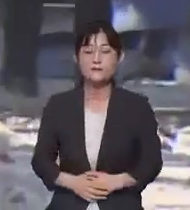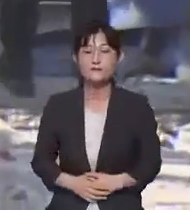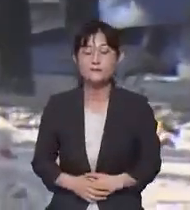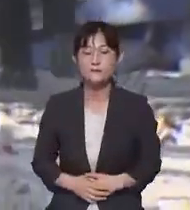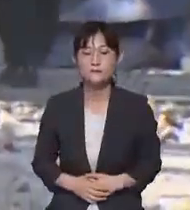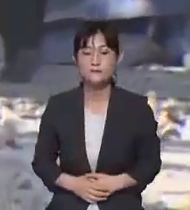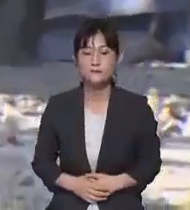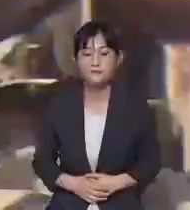KBC 조윤정입니다